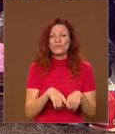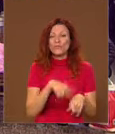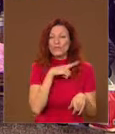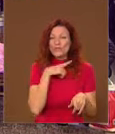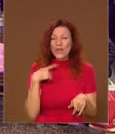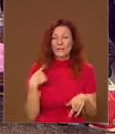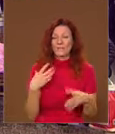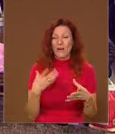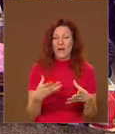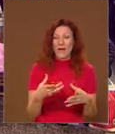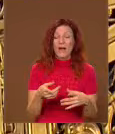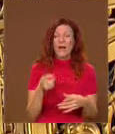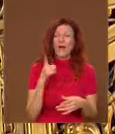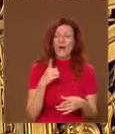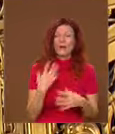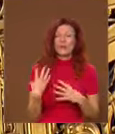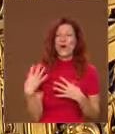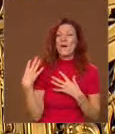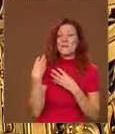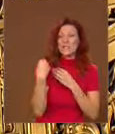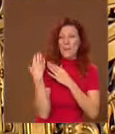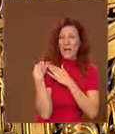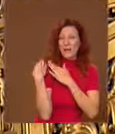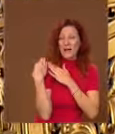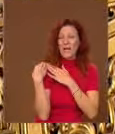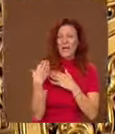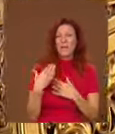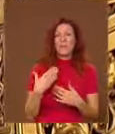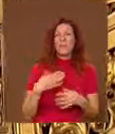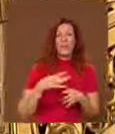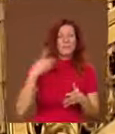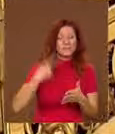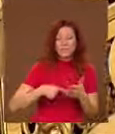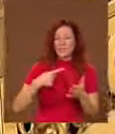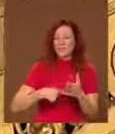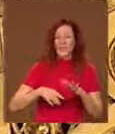върху си греха на света. Той бива принасян